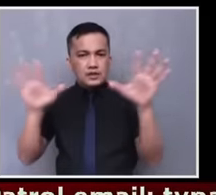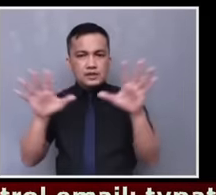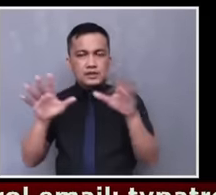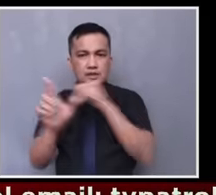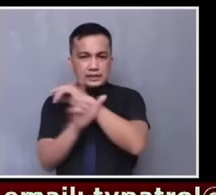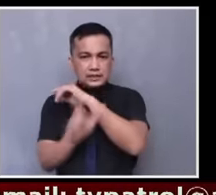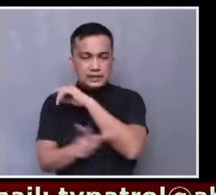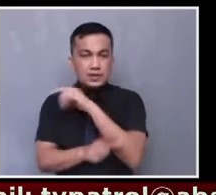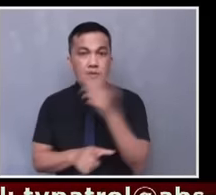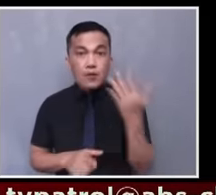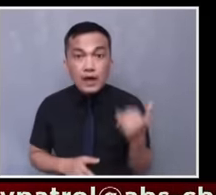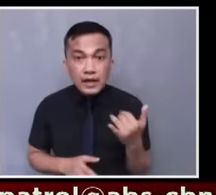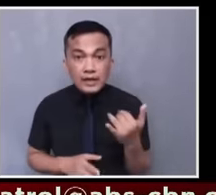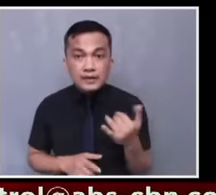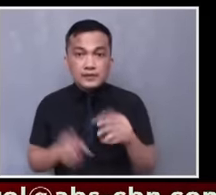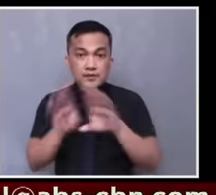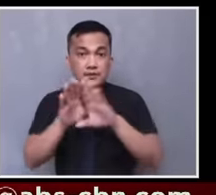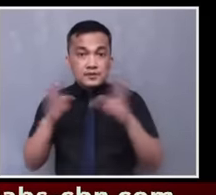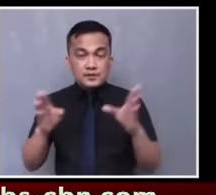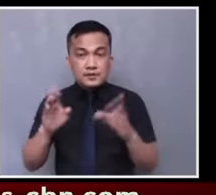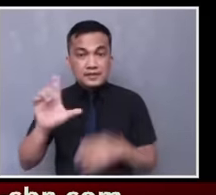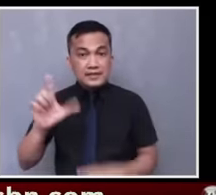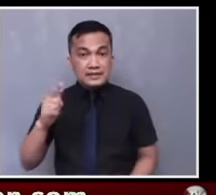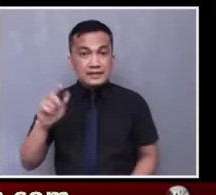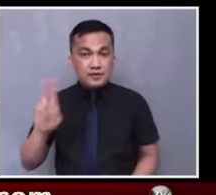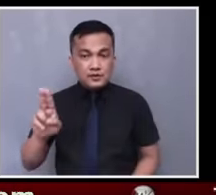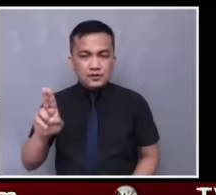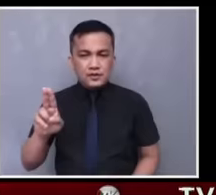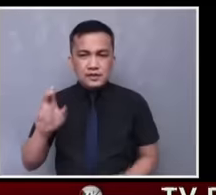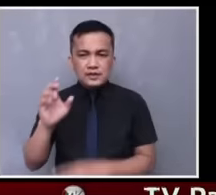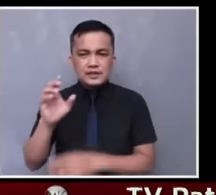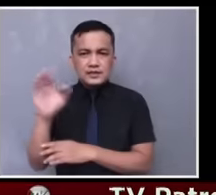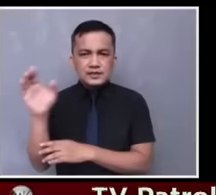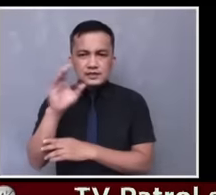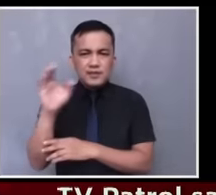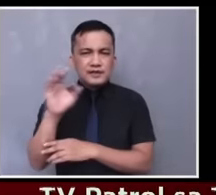dahil binuksan na ng lokal na pamahalaan ang Christmas display.